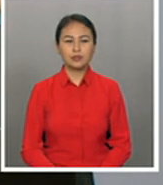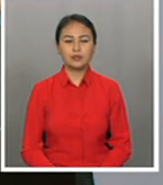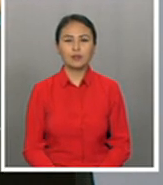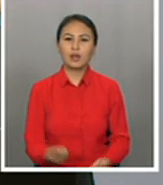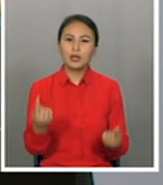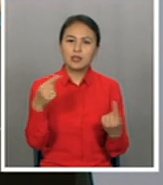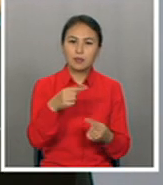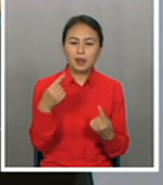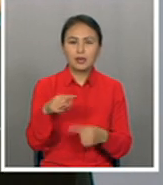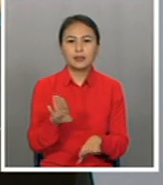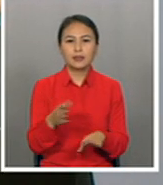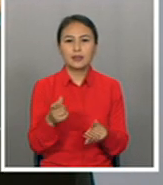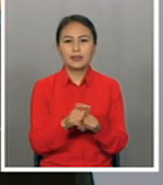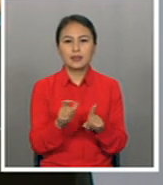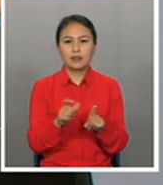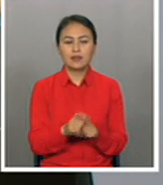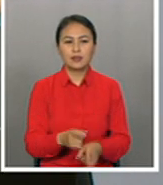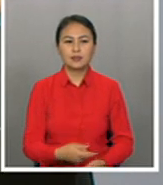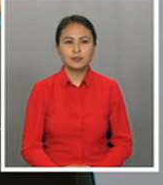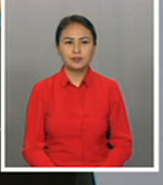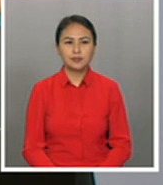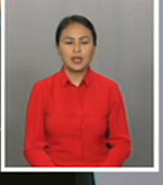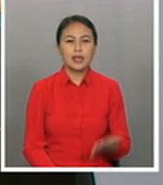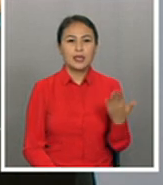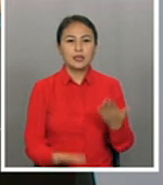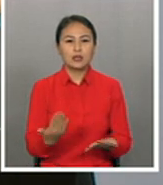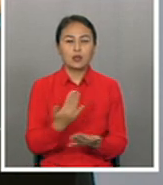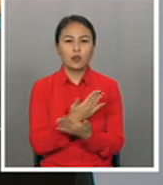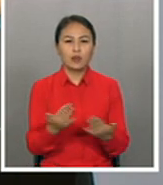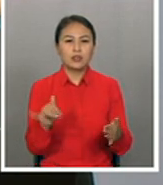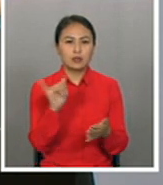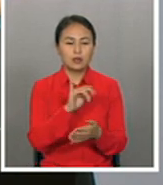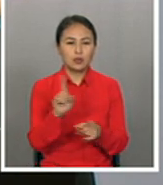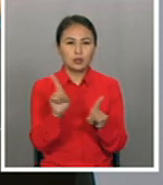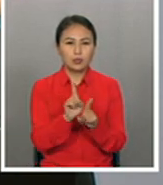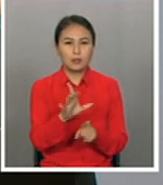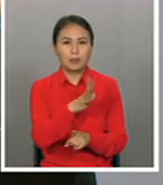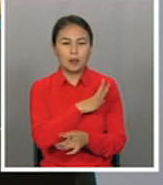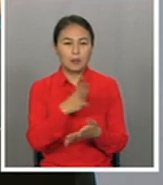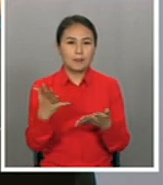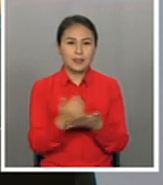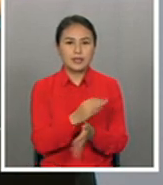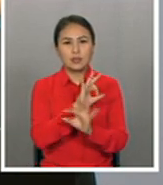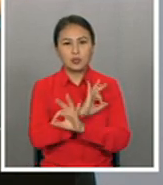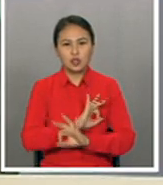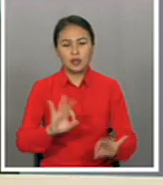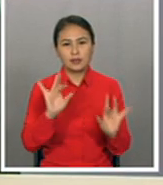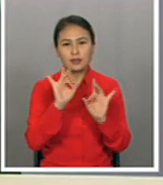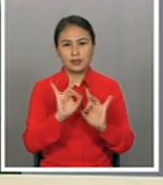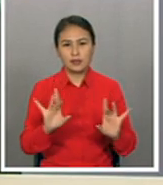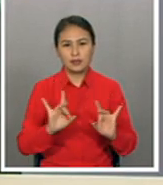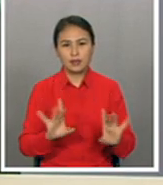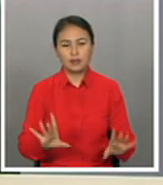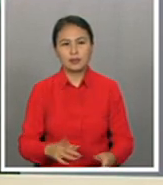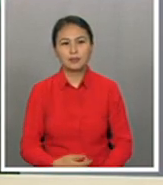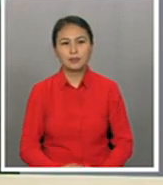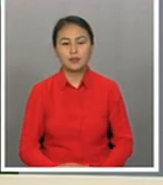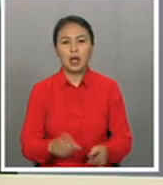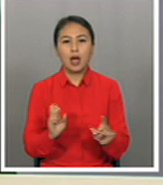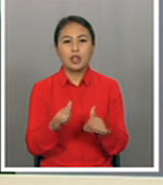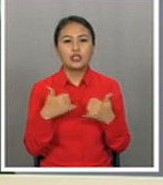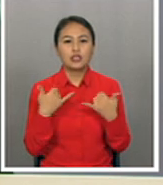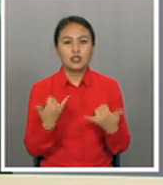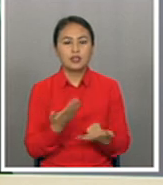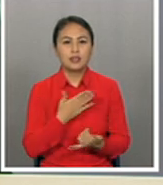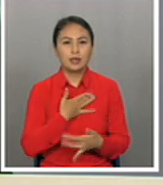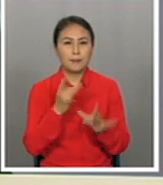Совпали ли наши тексты? Я думаю, у вас тоже получились замечательные рассказы. А сейчас я вам